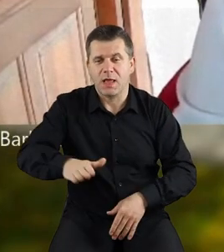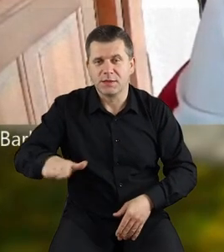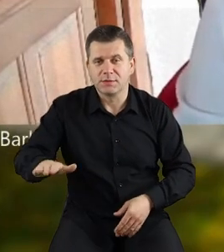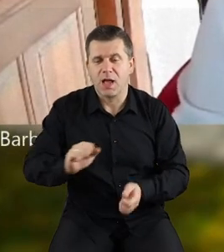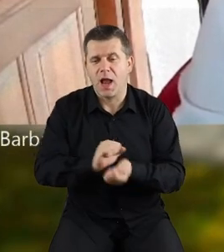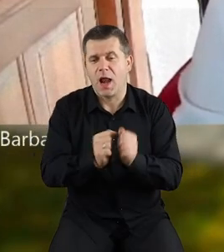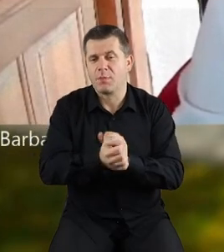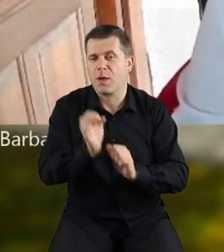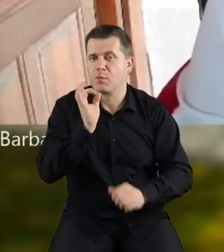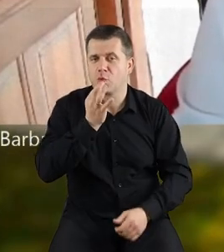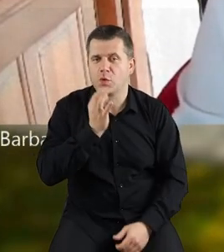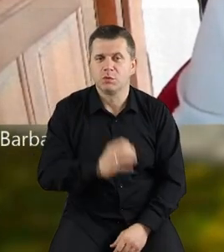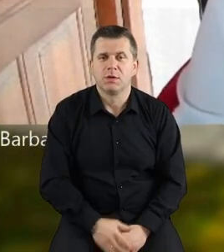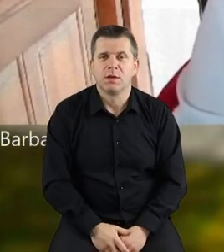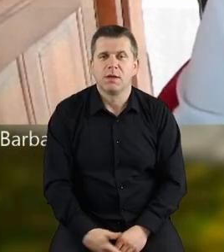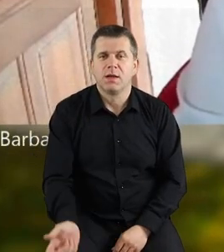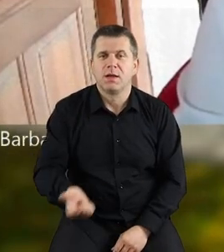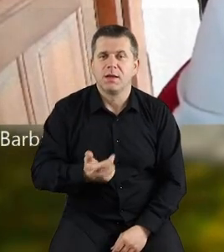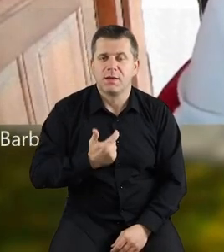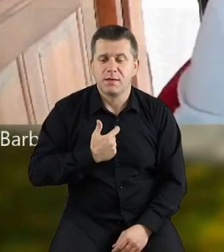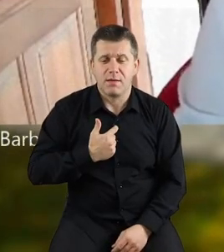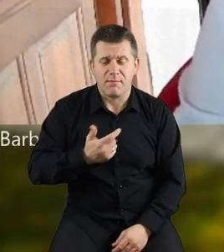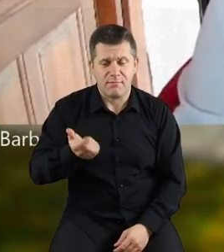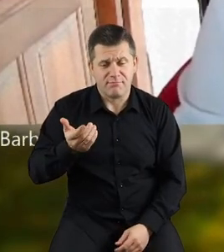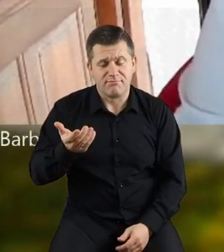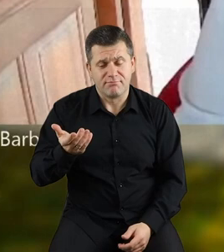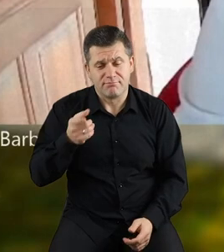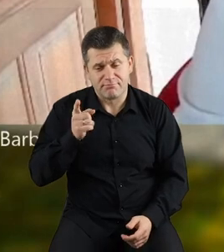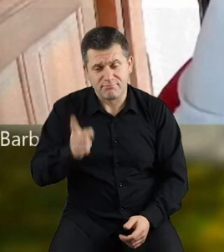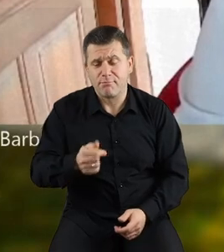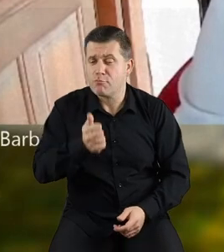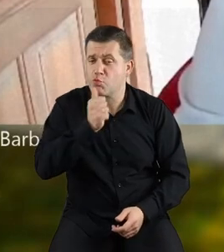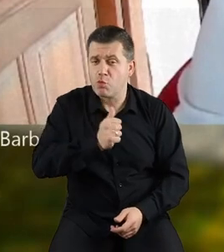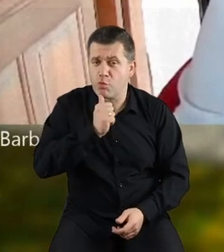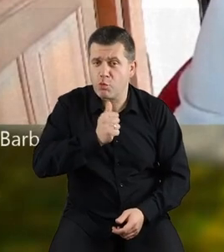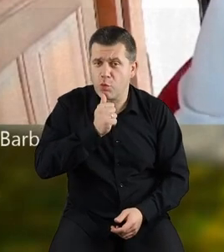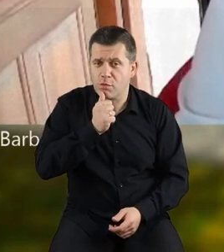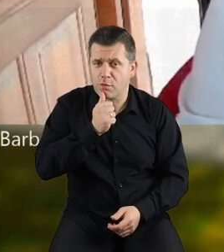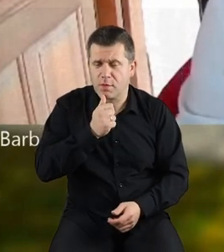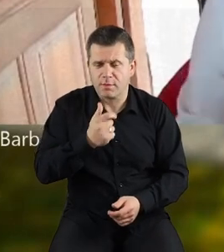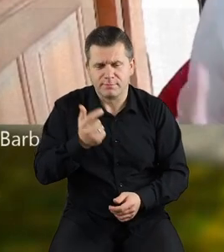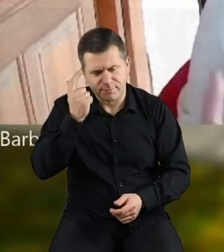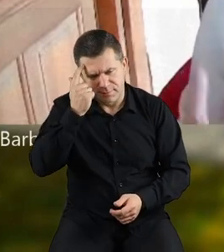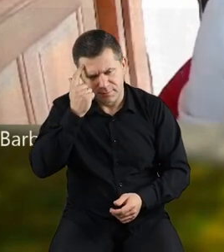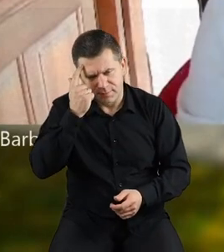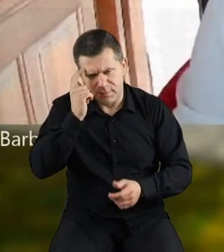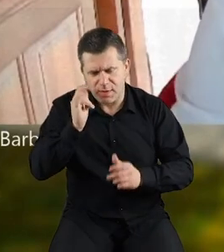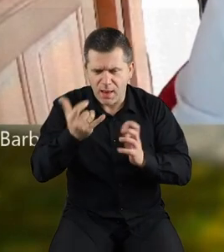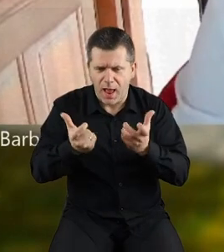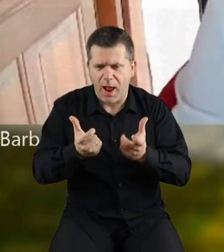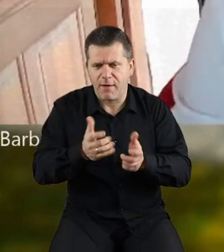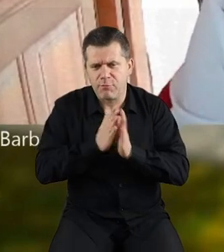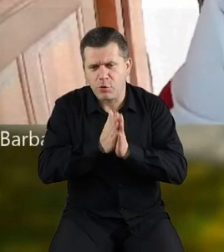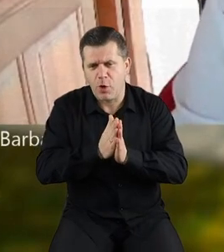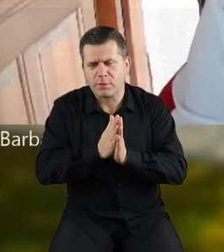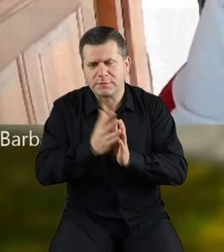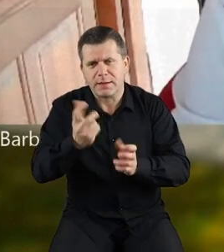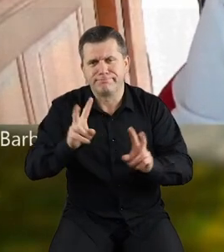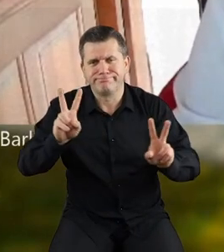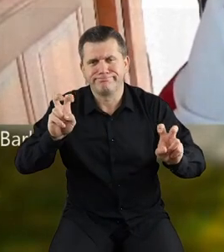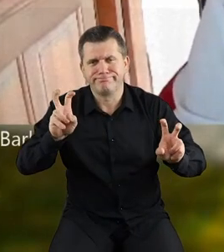książki dziecięcej czy młodzieżowej. Ja po prostu wówczas próbuję wprosić się na